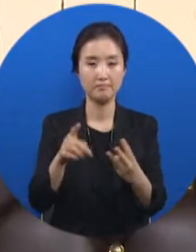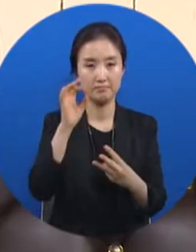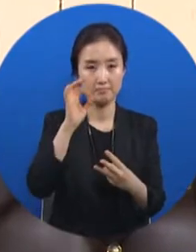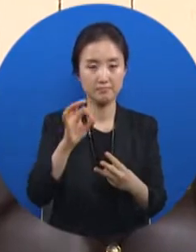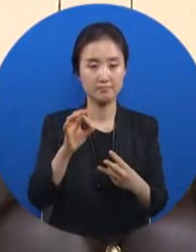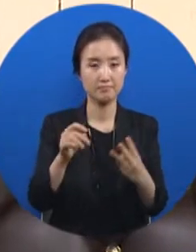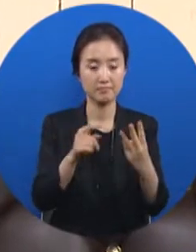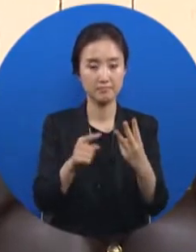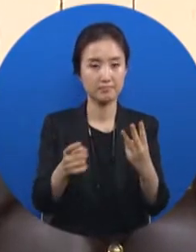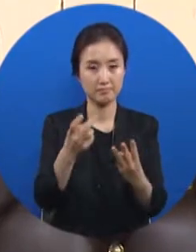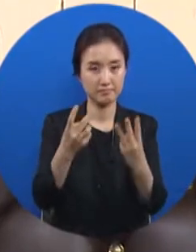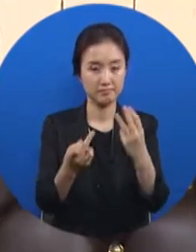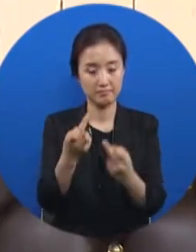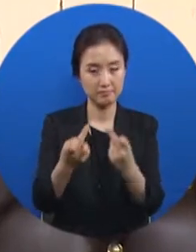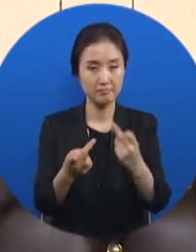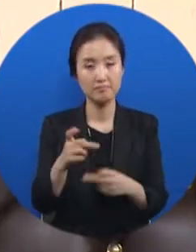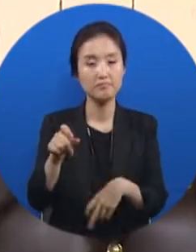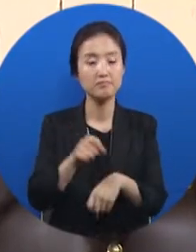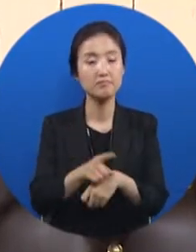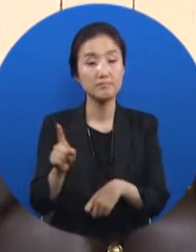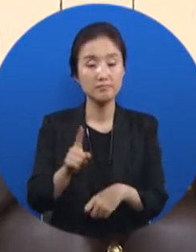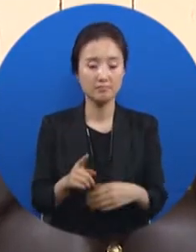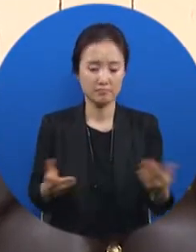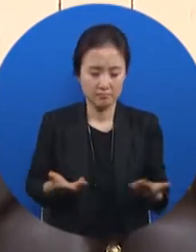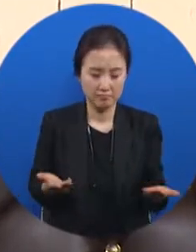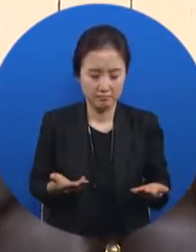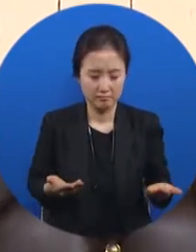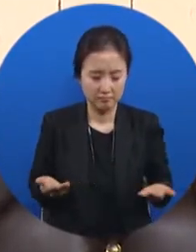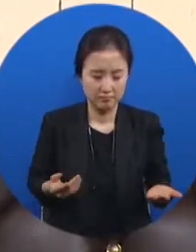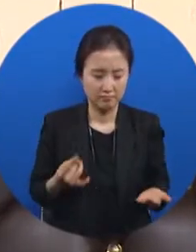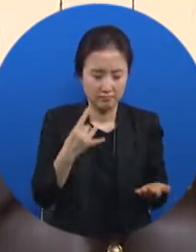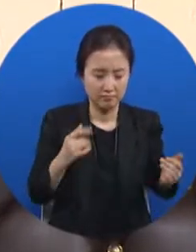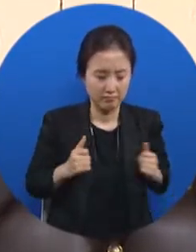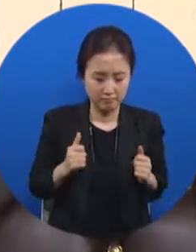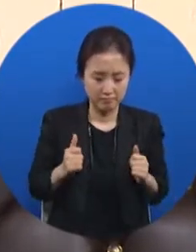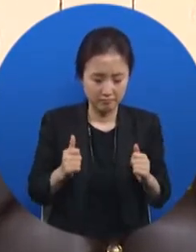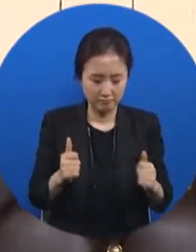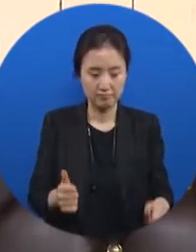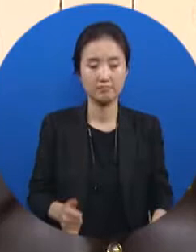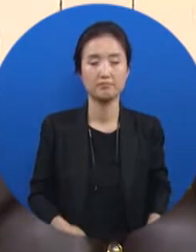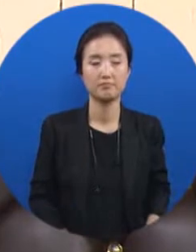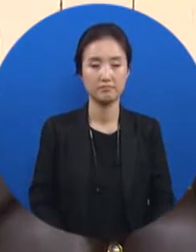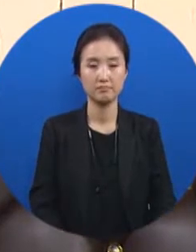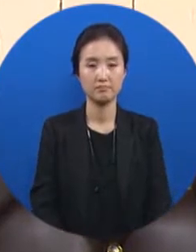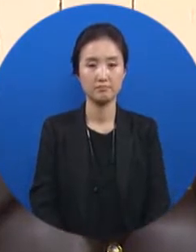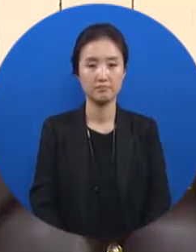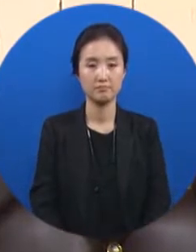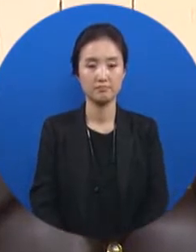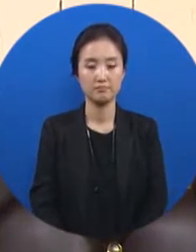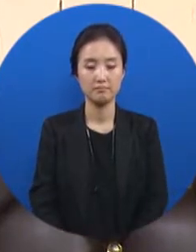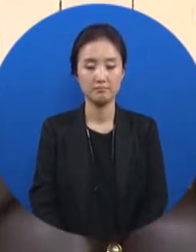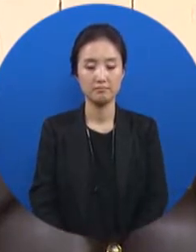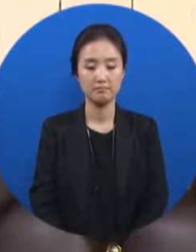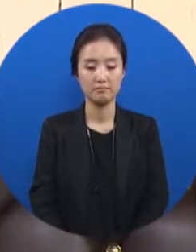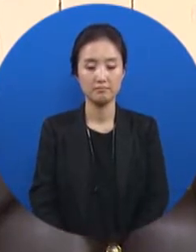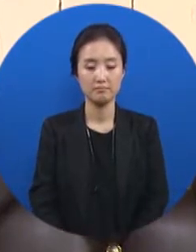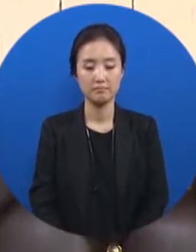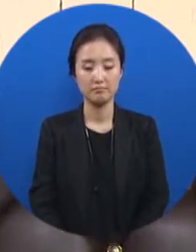부지런하고 일밖에 모르는 거죠. 가진 건 힘밖에 없고. 예. 그런 아버지께서